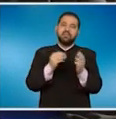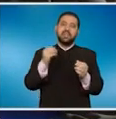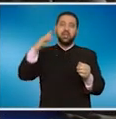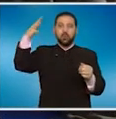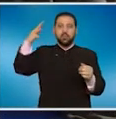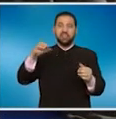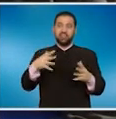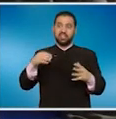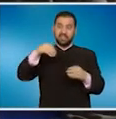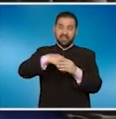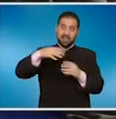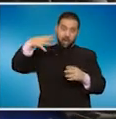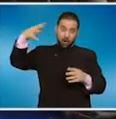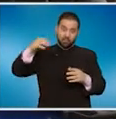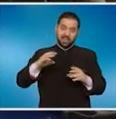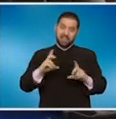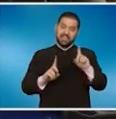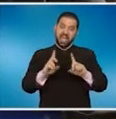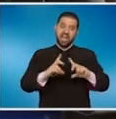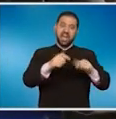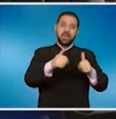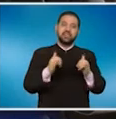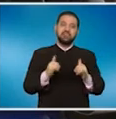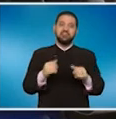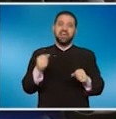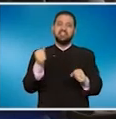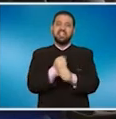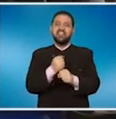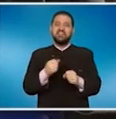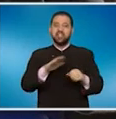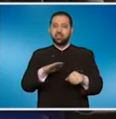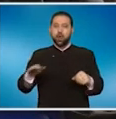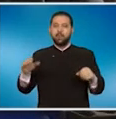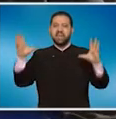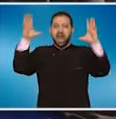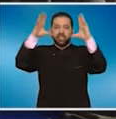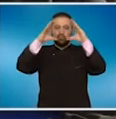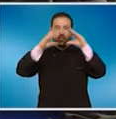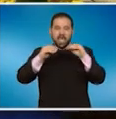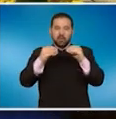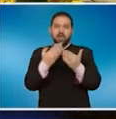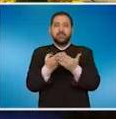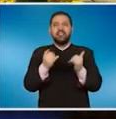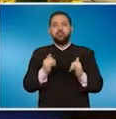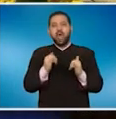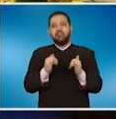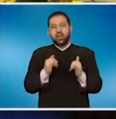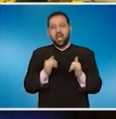și te țin în lumină. Cu cât le lepezi pe acestea, vei fi rănit și vei merge spre întuneric. De